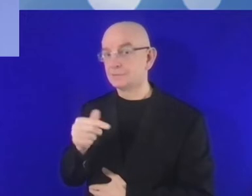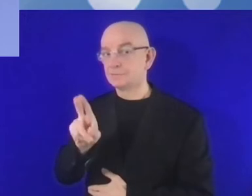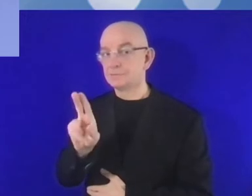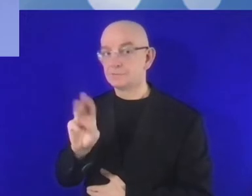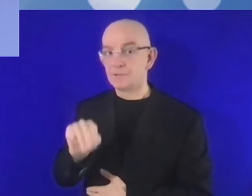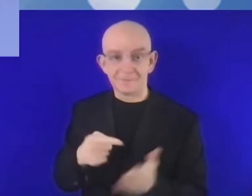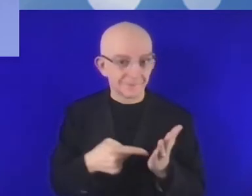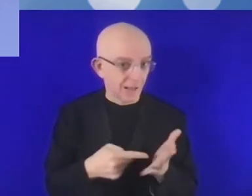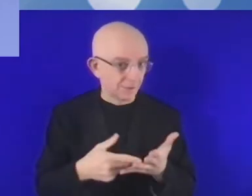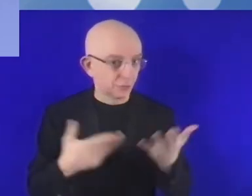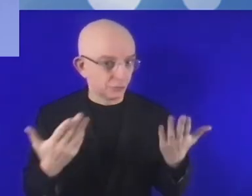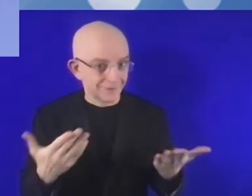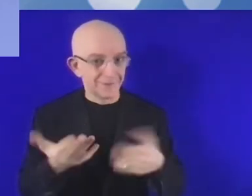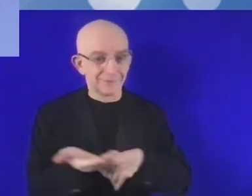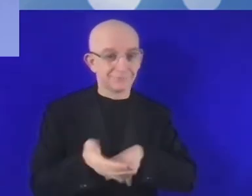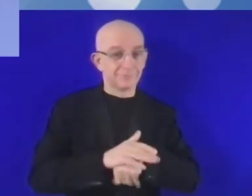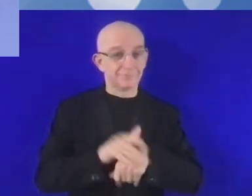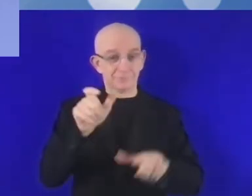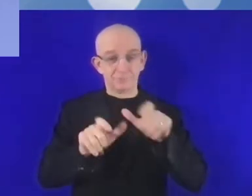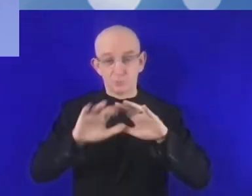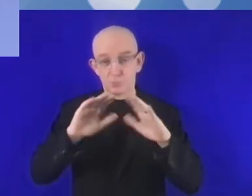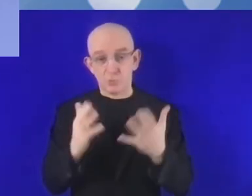المستقبلية، سنستمع إلى أصوات الخبراء،